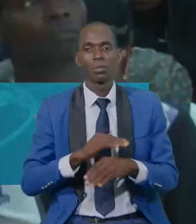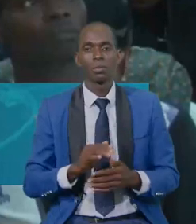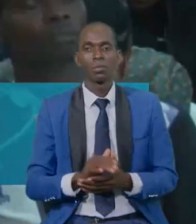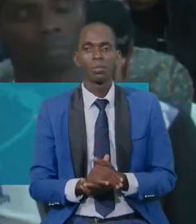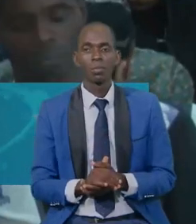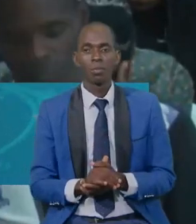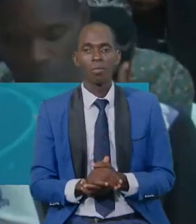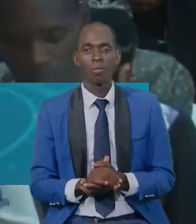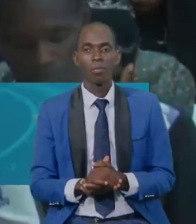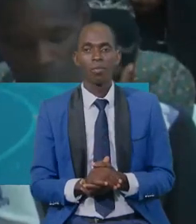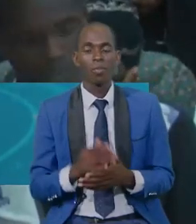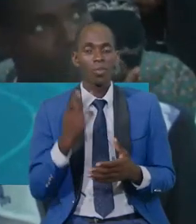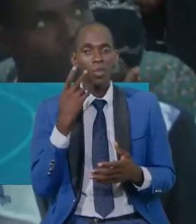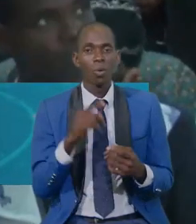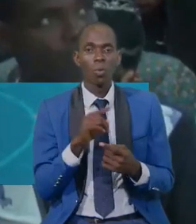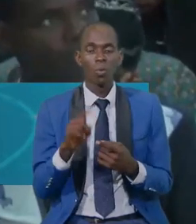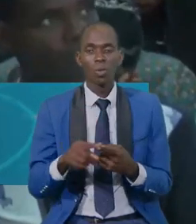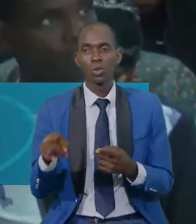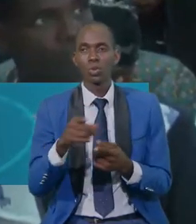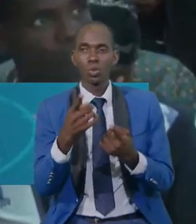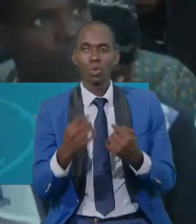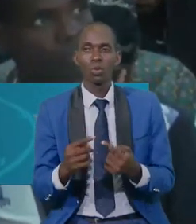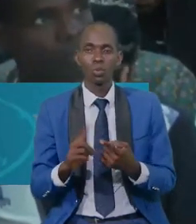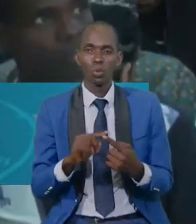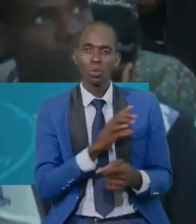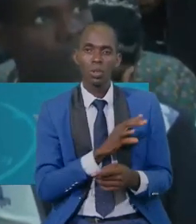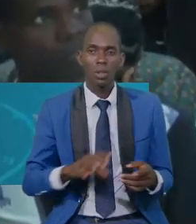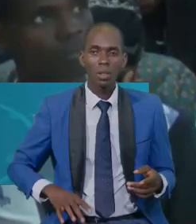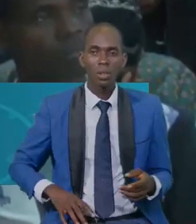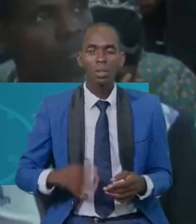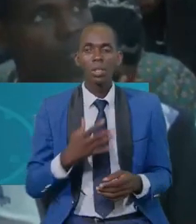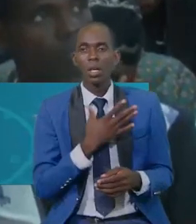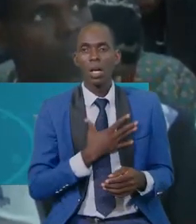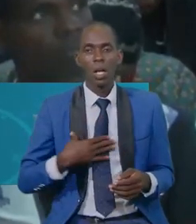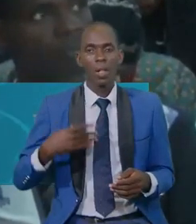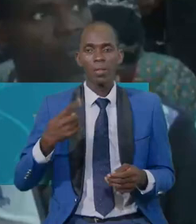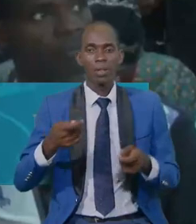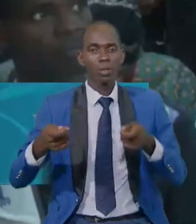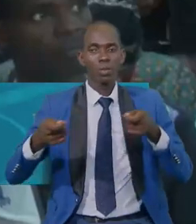donner à l'empire de l'accroissement quand on vit à Christ,